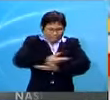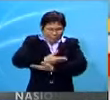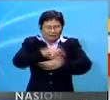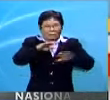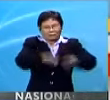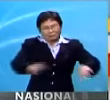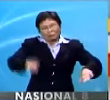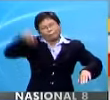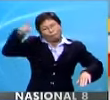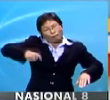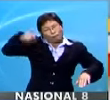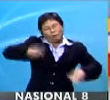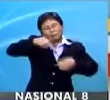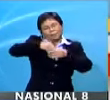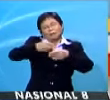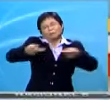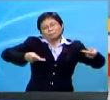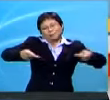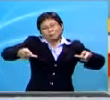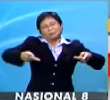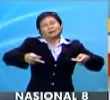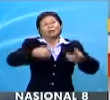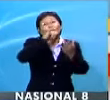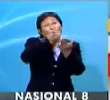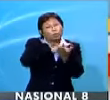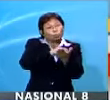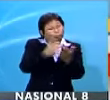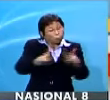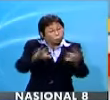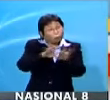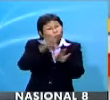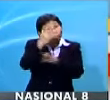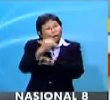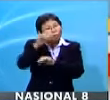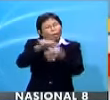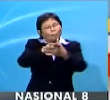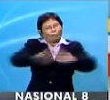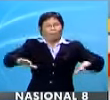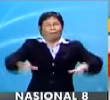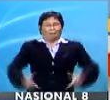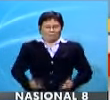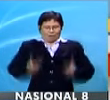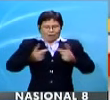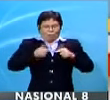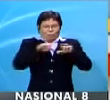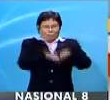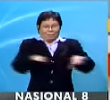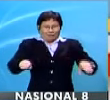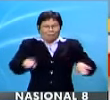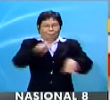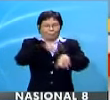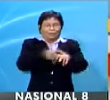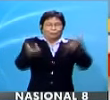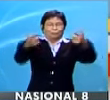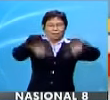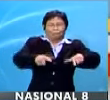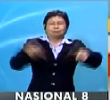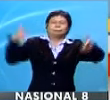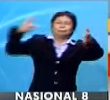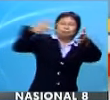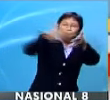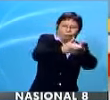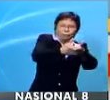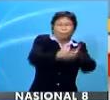diwajibkan di setiap kenderaan langkah itu disifatkan penting kerana mampu menyelamatkan nyawa golongan terbabit ketika berlaku